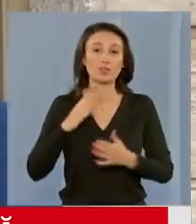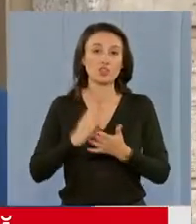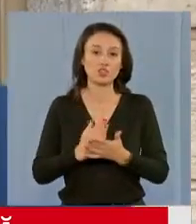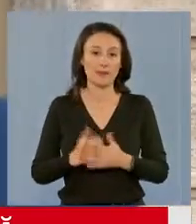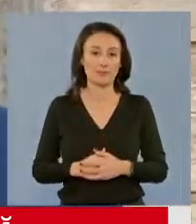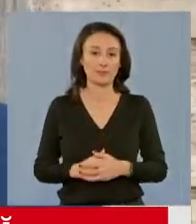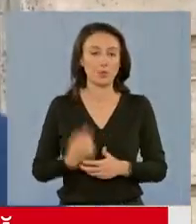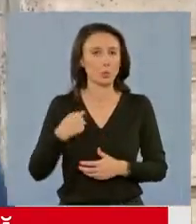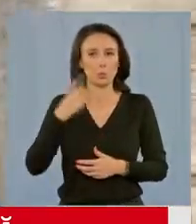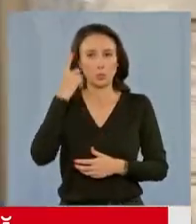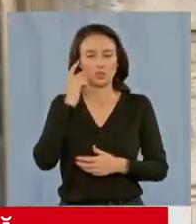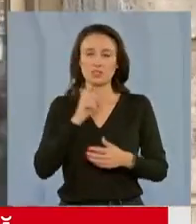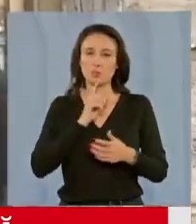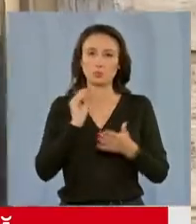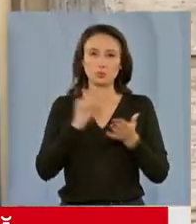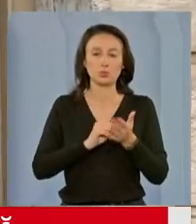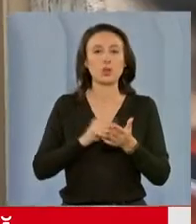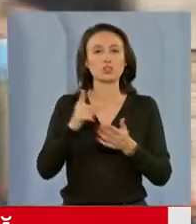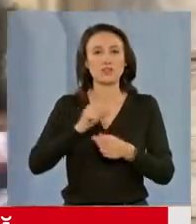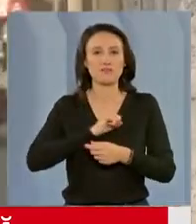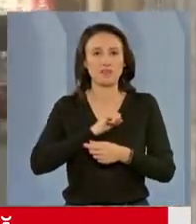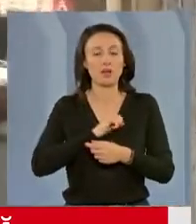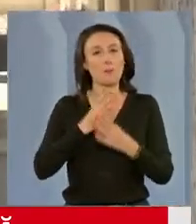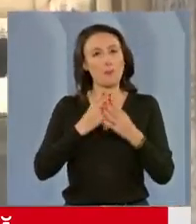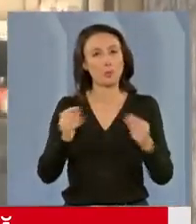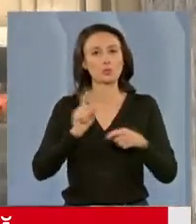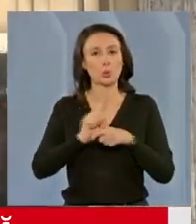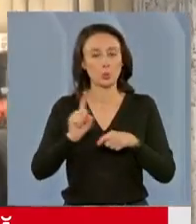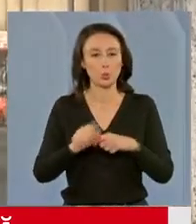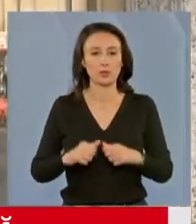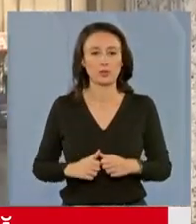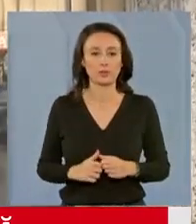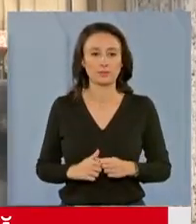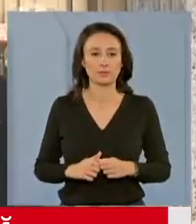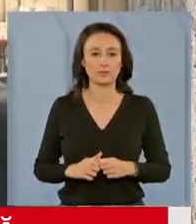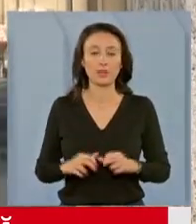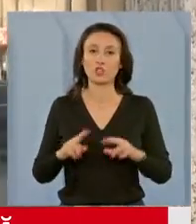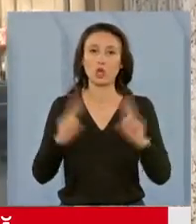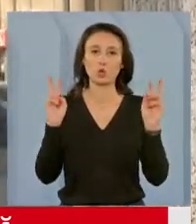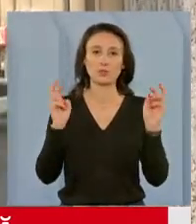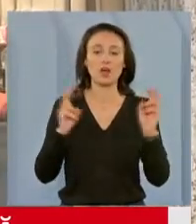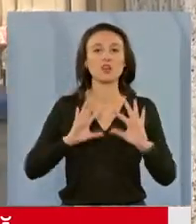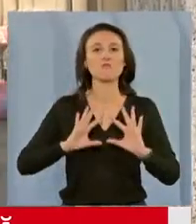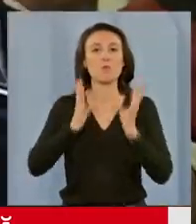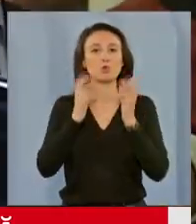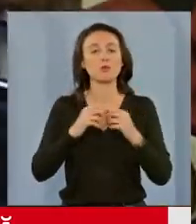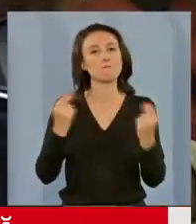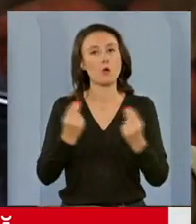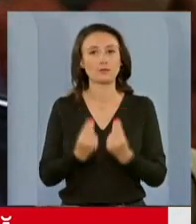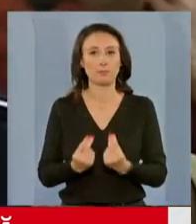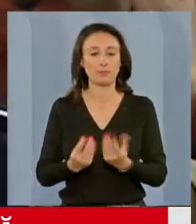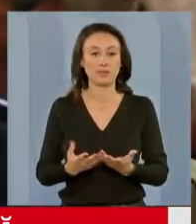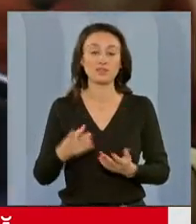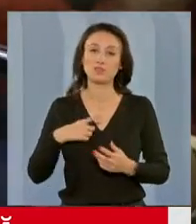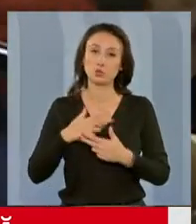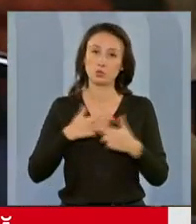decizie. Da, nu cred că a fost doar introducerea în starea de frică, au fost mai multe chestiuni cu așa numita revoluție. Foarte bine. Să